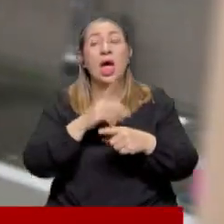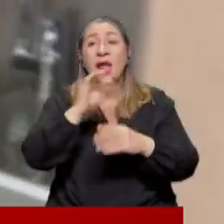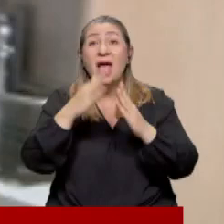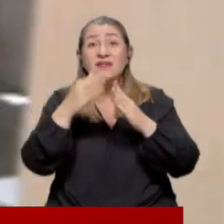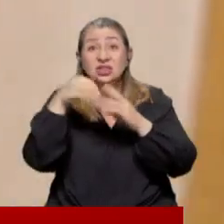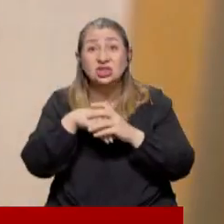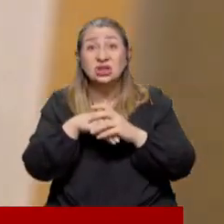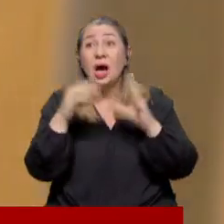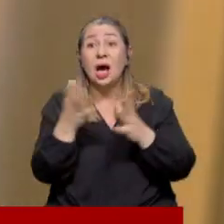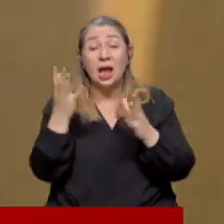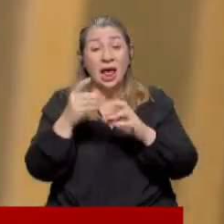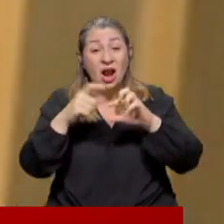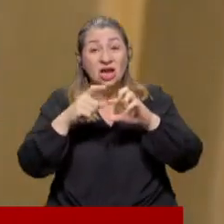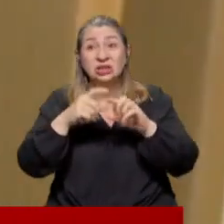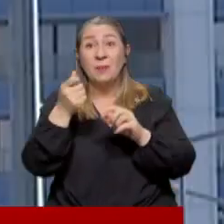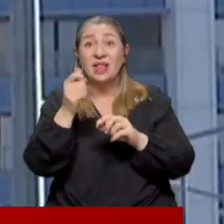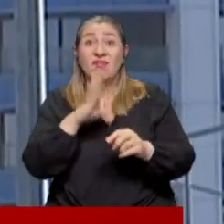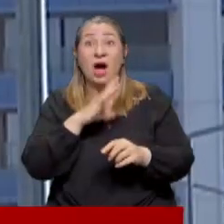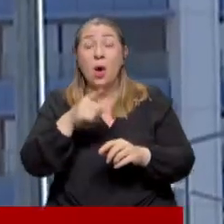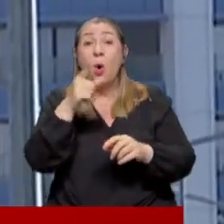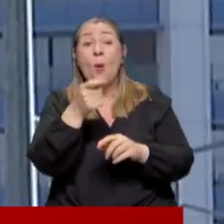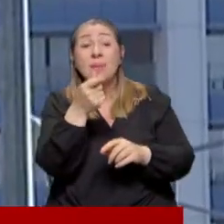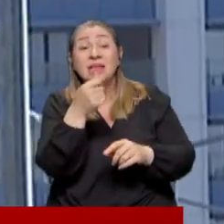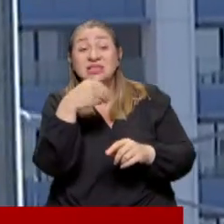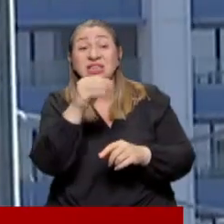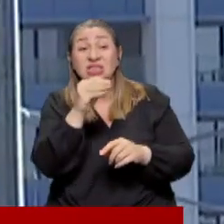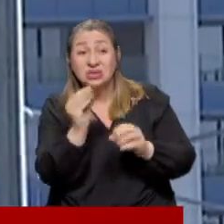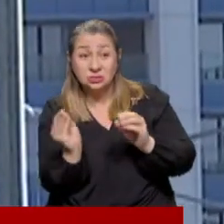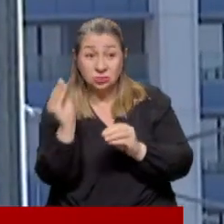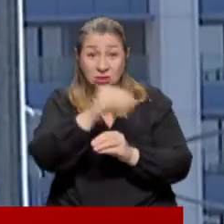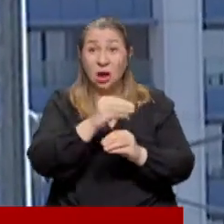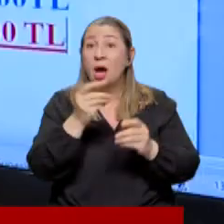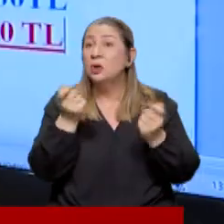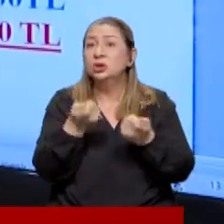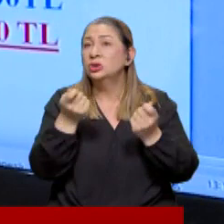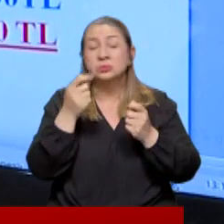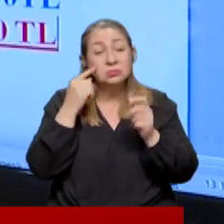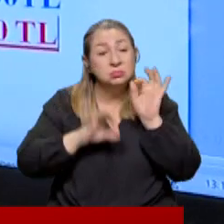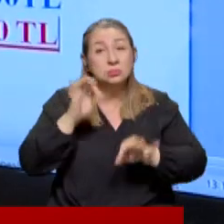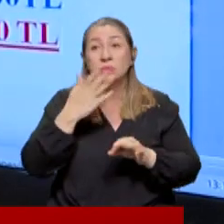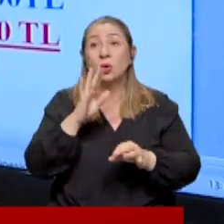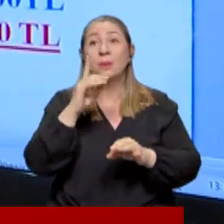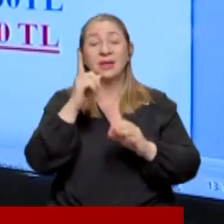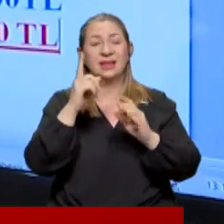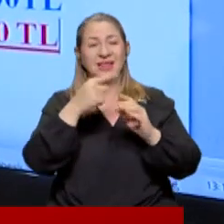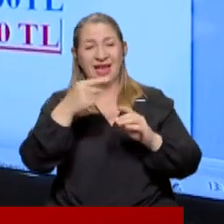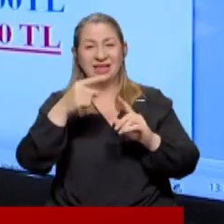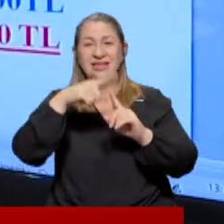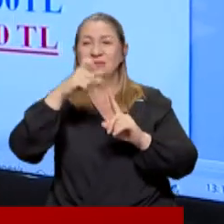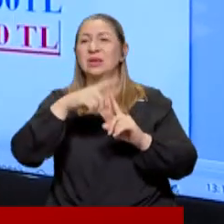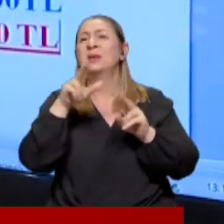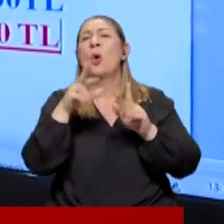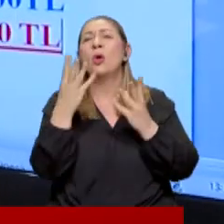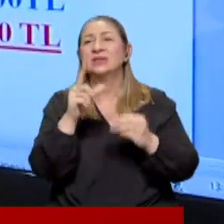konut için halihazırda rayiç bedeli var ama o bedelin satışta uygulanmasına yönelik adım yok bir dairenin kimliği olmalı 6 bir